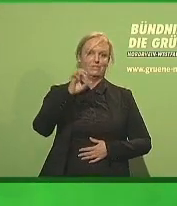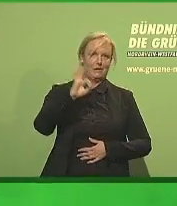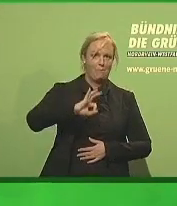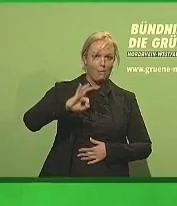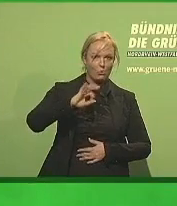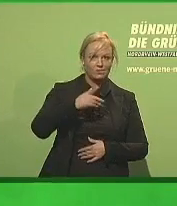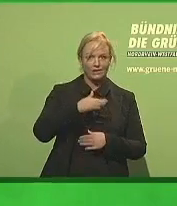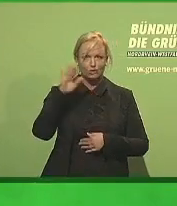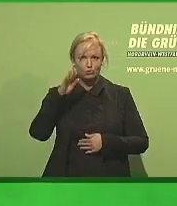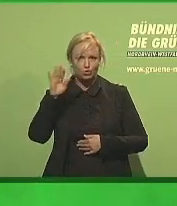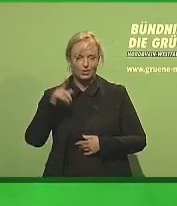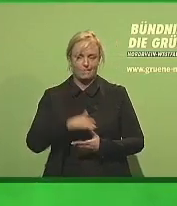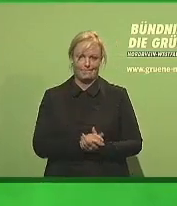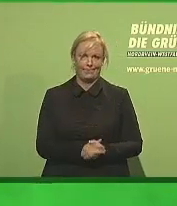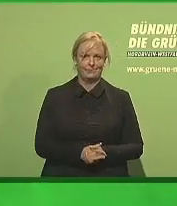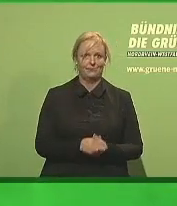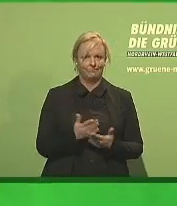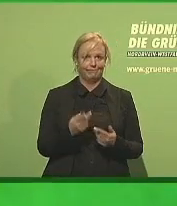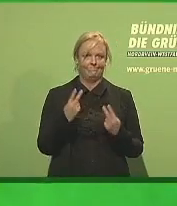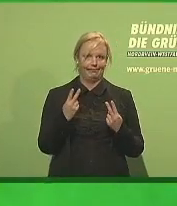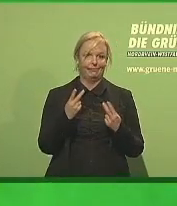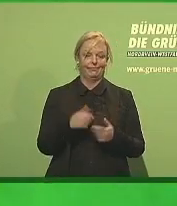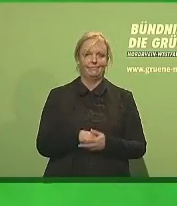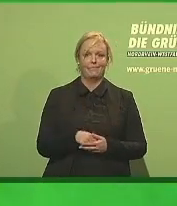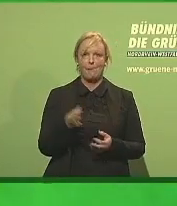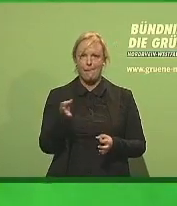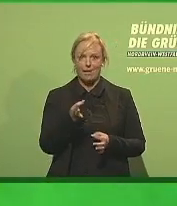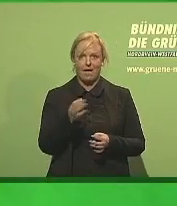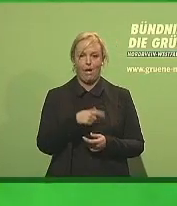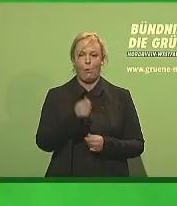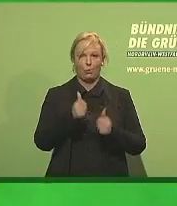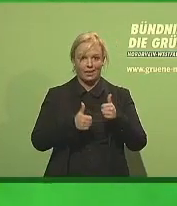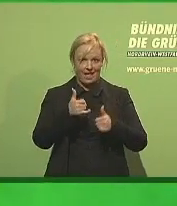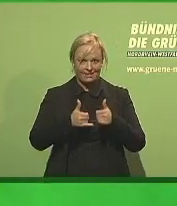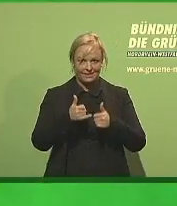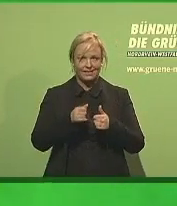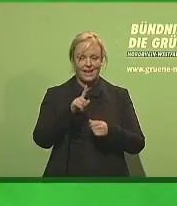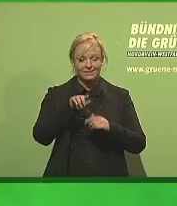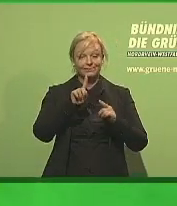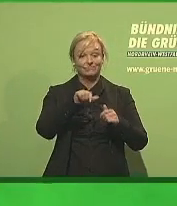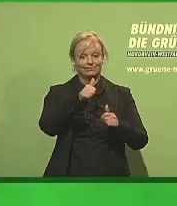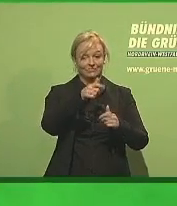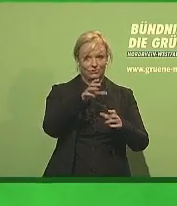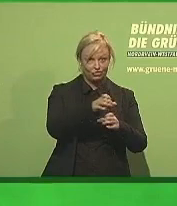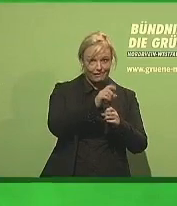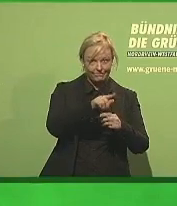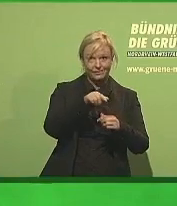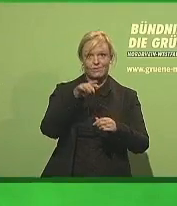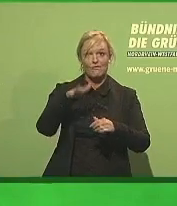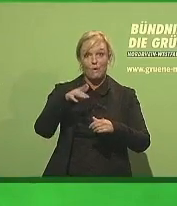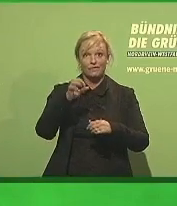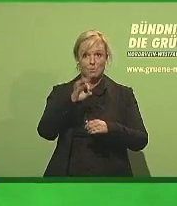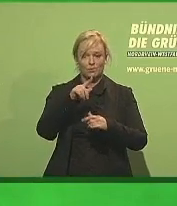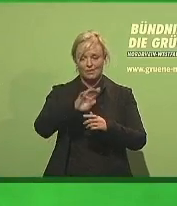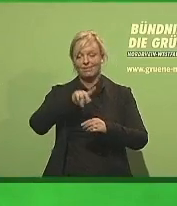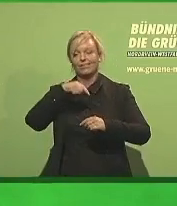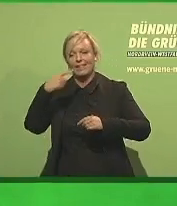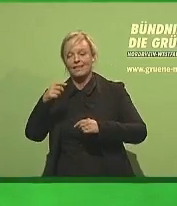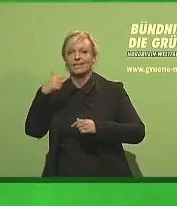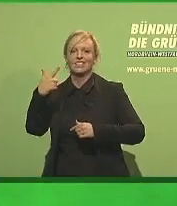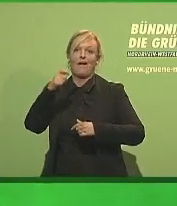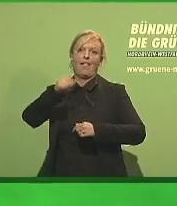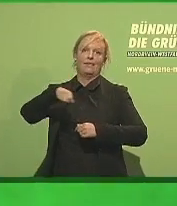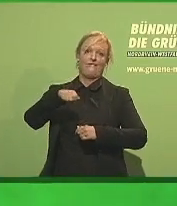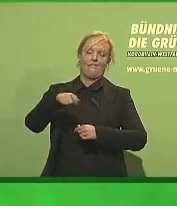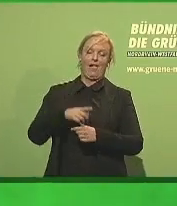der Stimmen das zur Voraussetzung machen, dass Kandidatinnen und Kandidaten in den zweiten Wahlgang kommen und